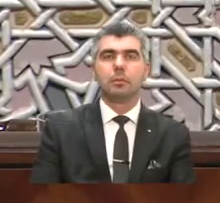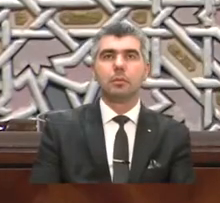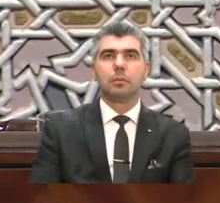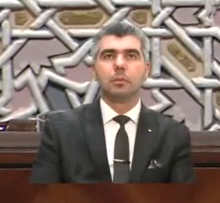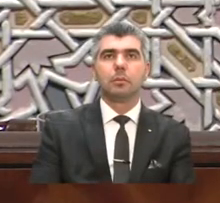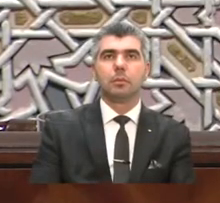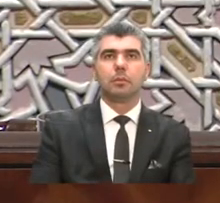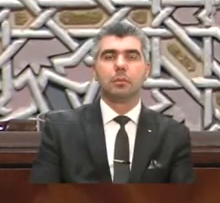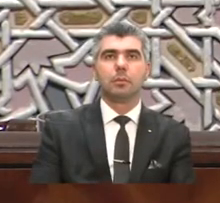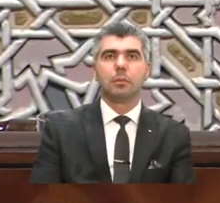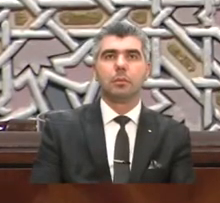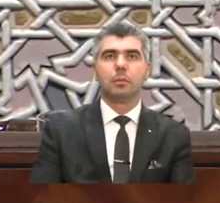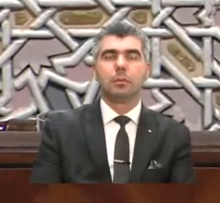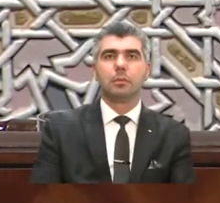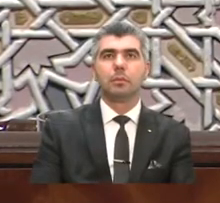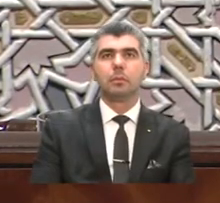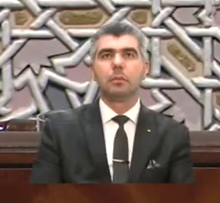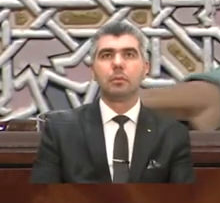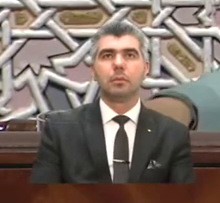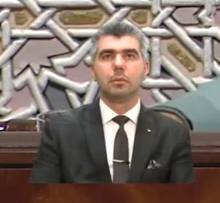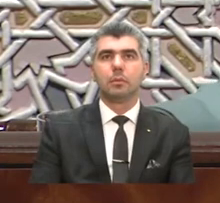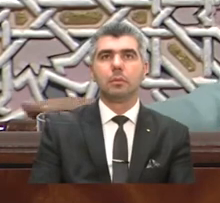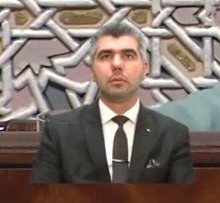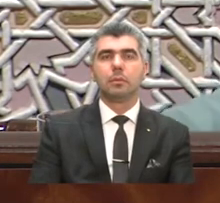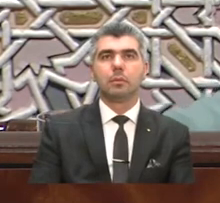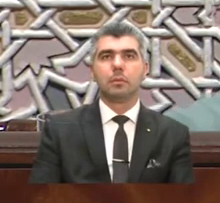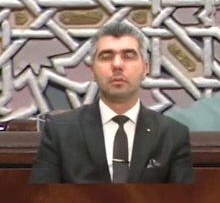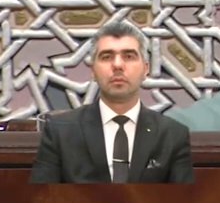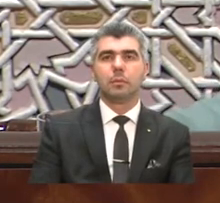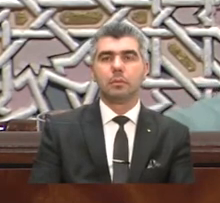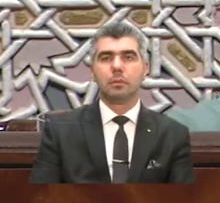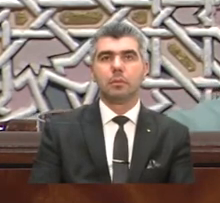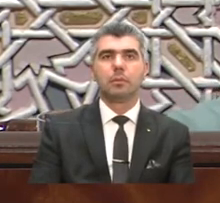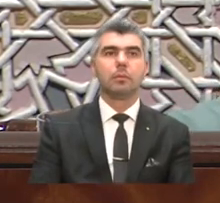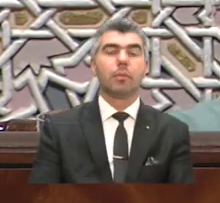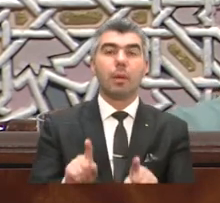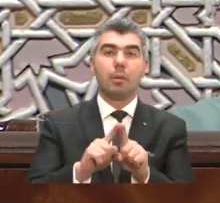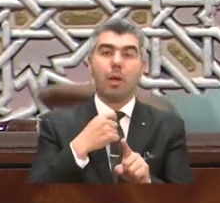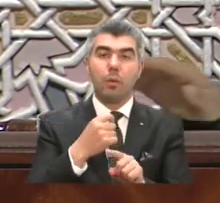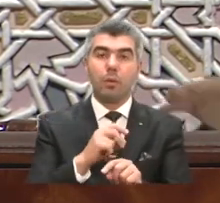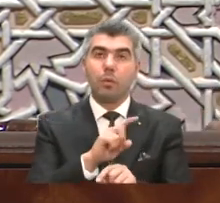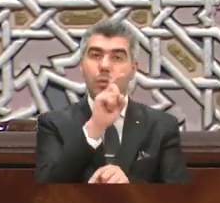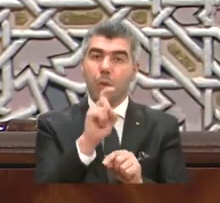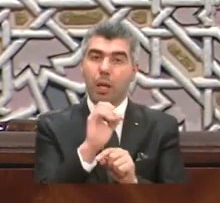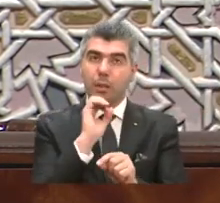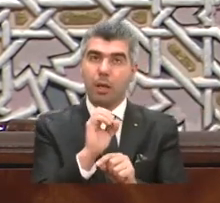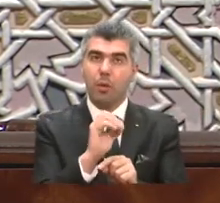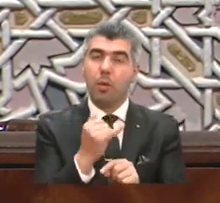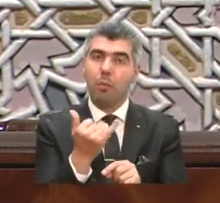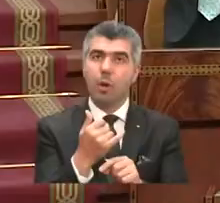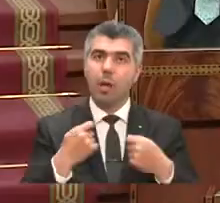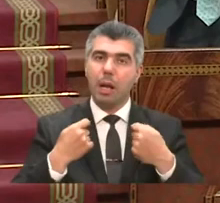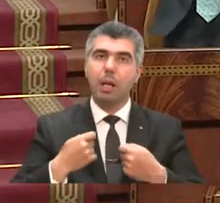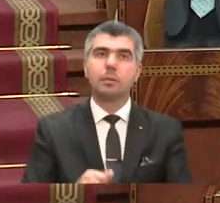كنتكلم دابا انا. السيده الوزيره سمعت لكم، انا غير نتكلم، نكمل وعاود عقب، ماشي مشكل، انا غير عاود عقب، غير نكمل وعاود عقب. من فضلك، وهذا سؤال السيده